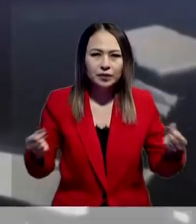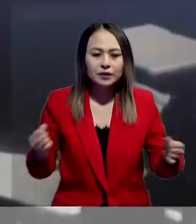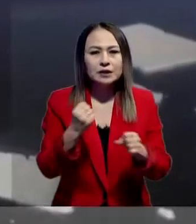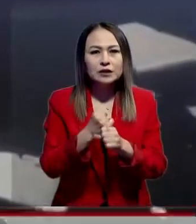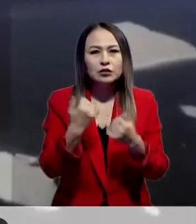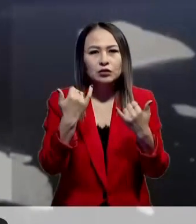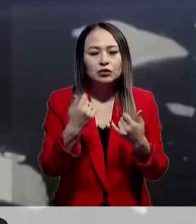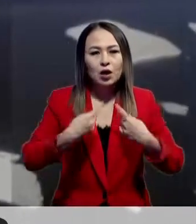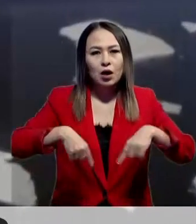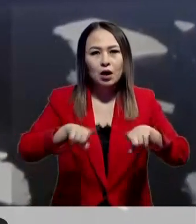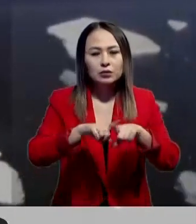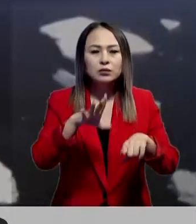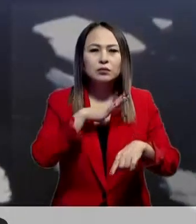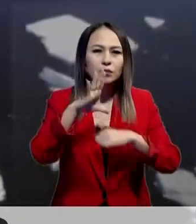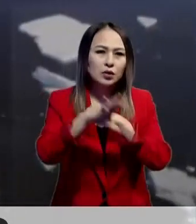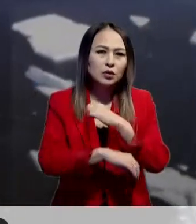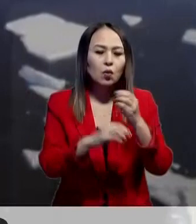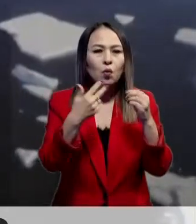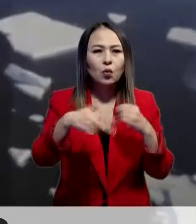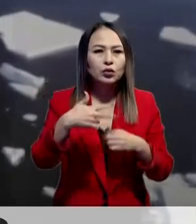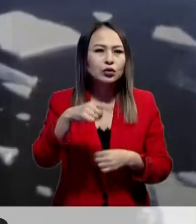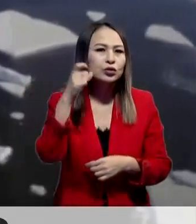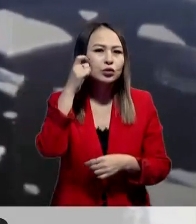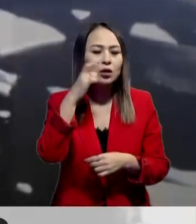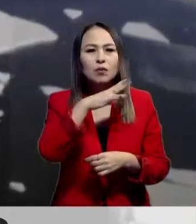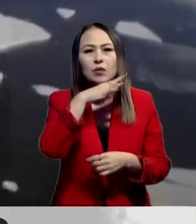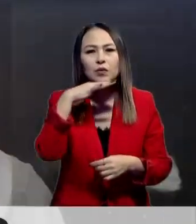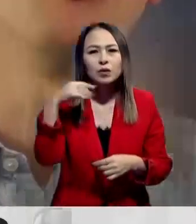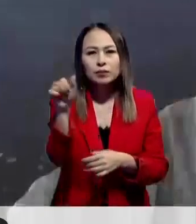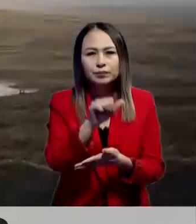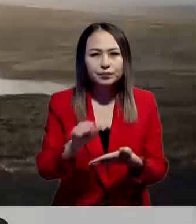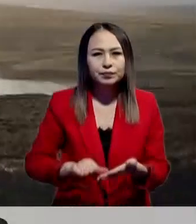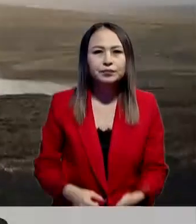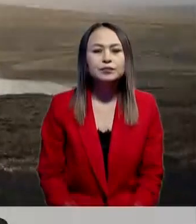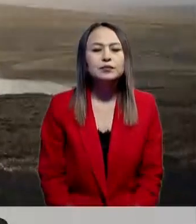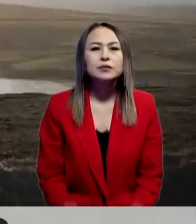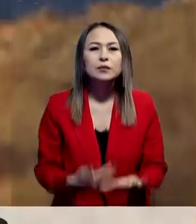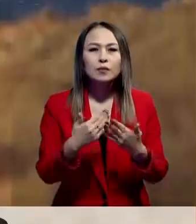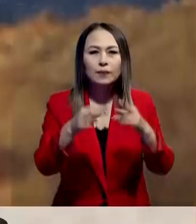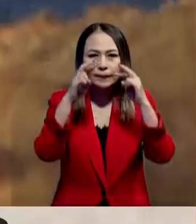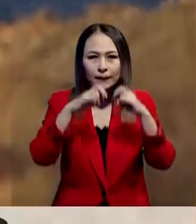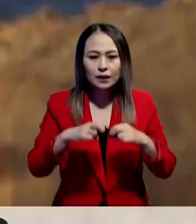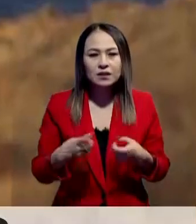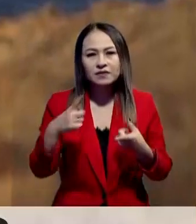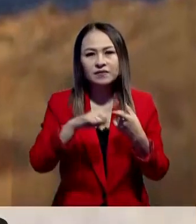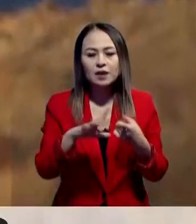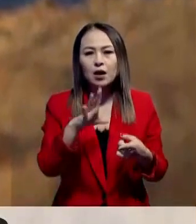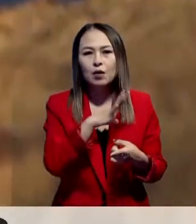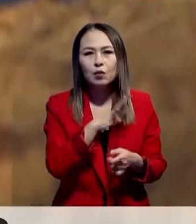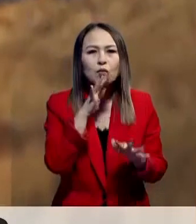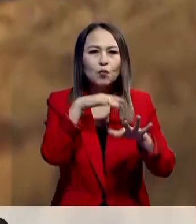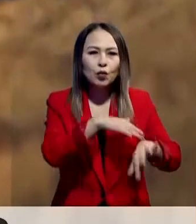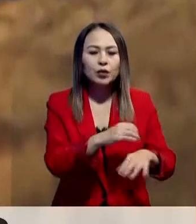бірі. Әсіресе онда соңғы 30 жылда жарық шақтар көбейген. Бұл зерттеулеріне сүйенсек, мұхит